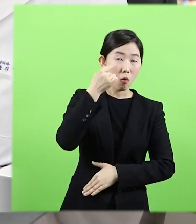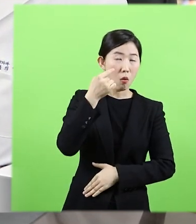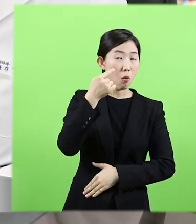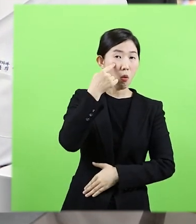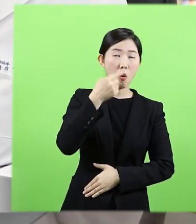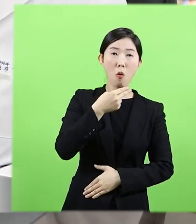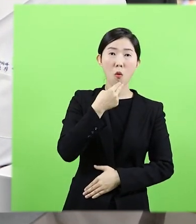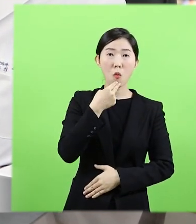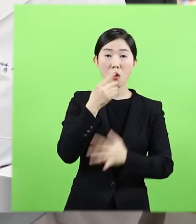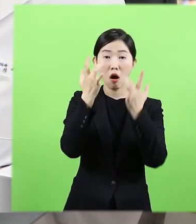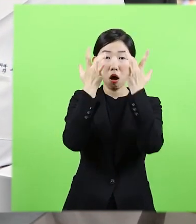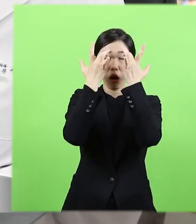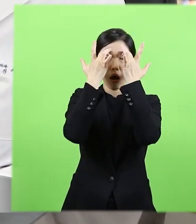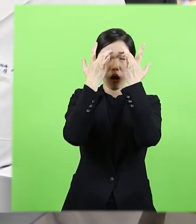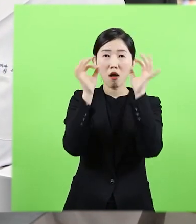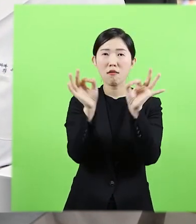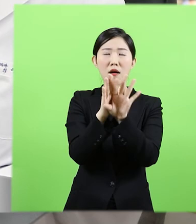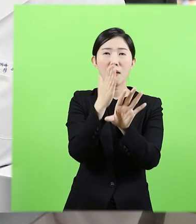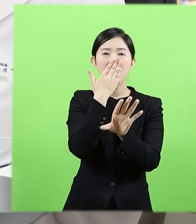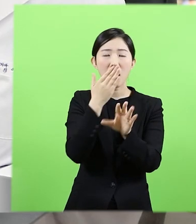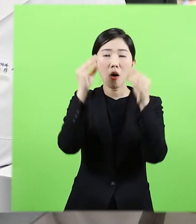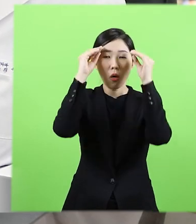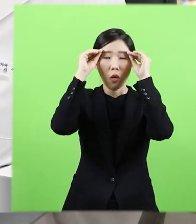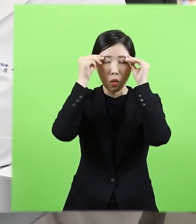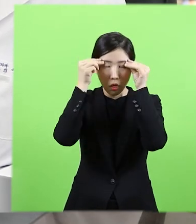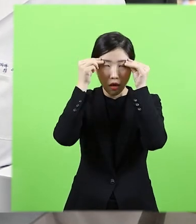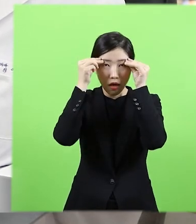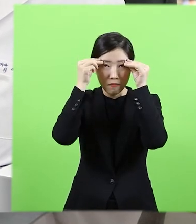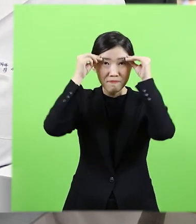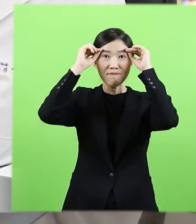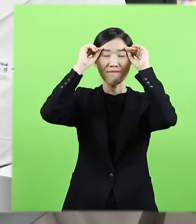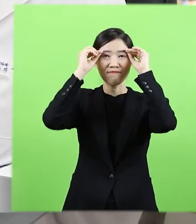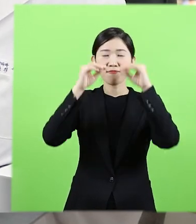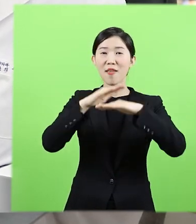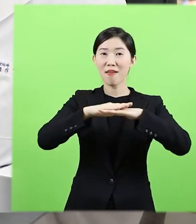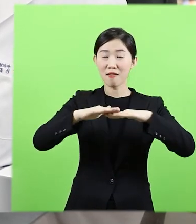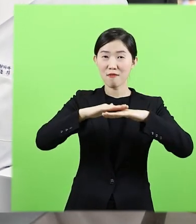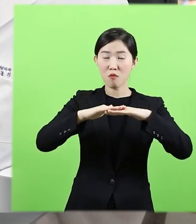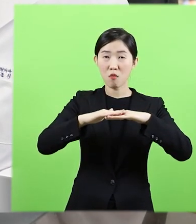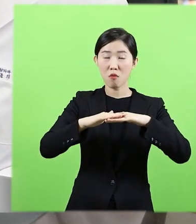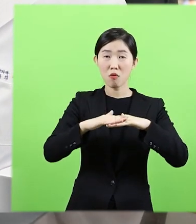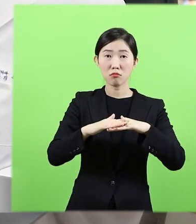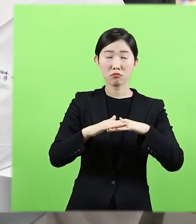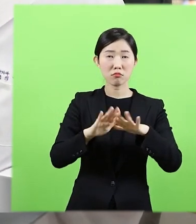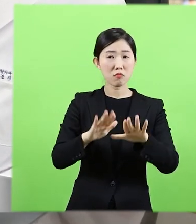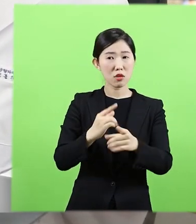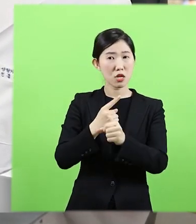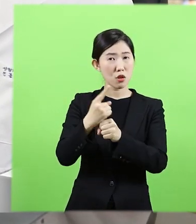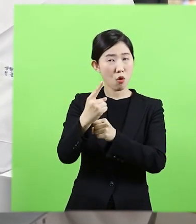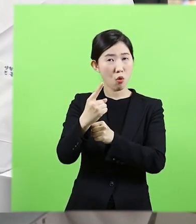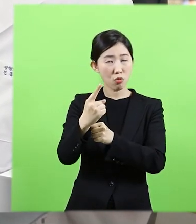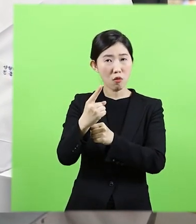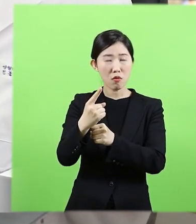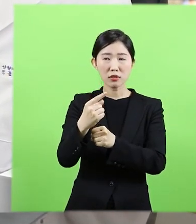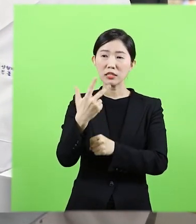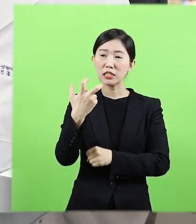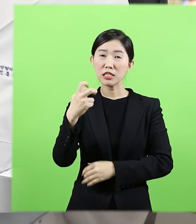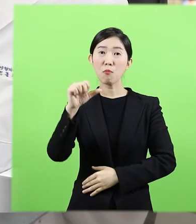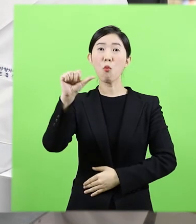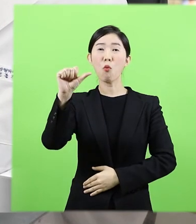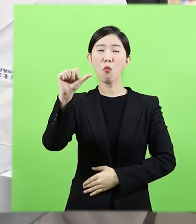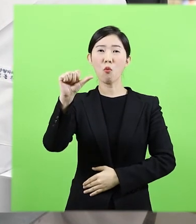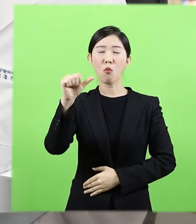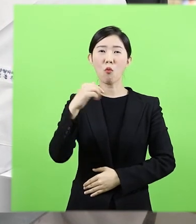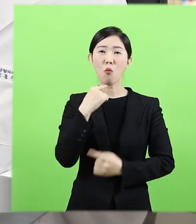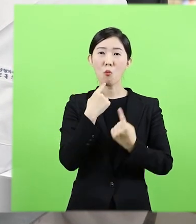흉터도 거의 안 보이게 되면서 눈 꺼짐이 없어지고 눈 처짐이 해결돼서 오히려 74세에서